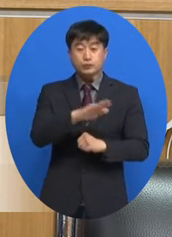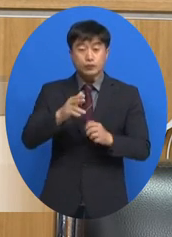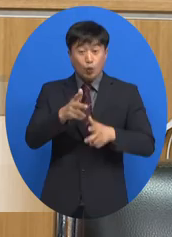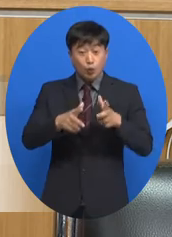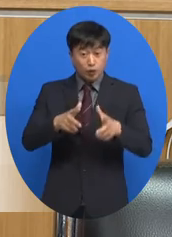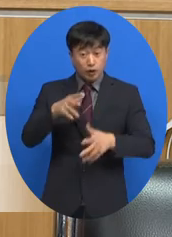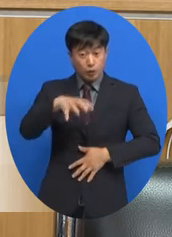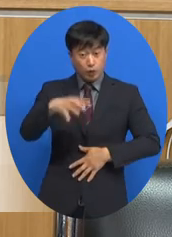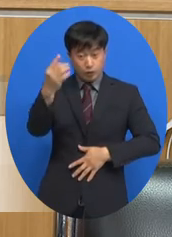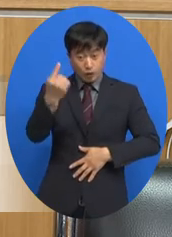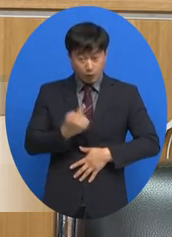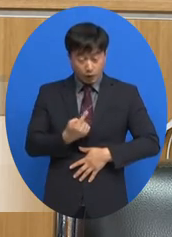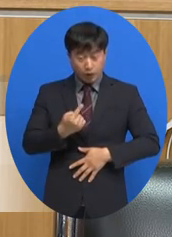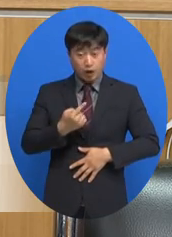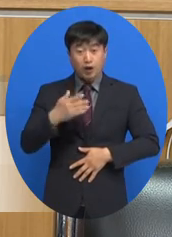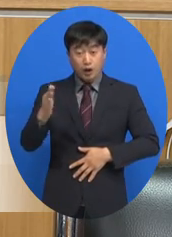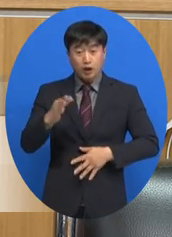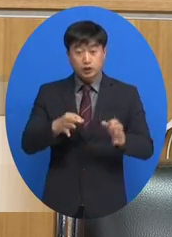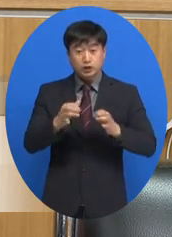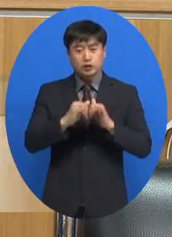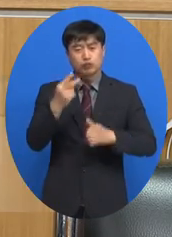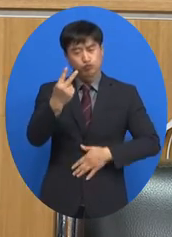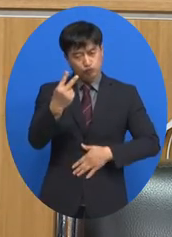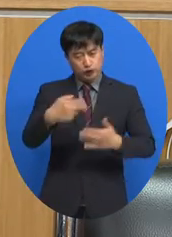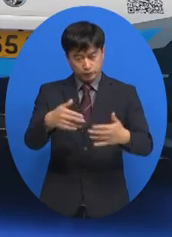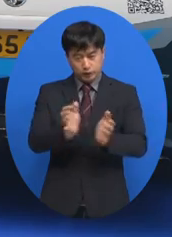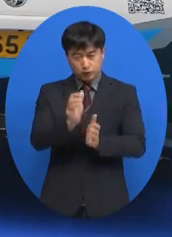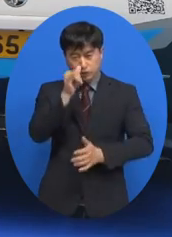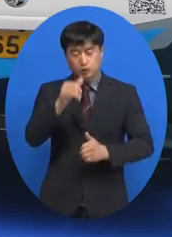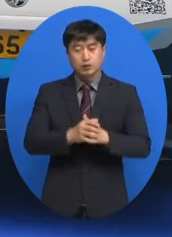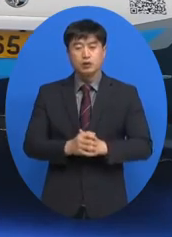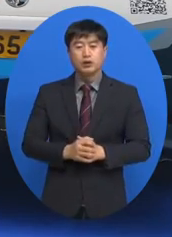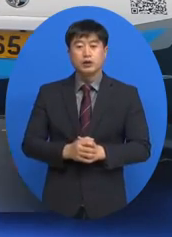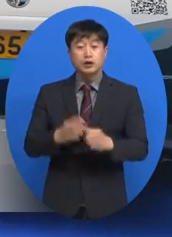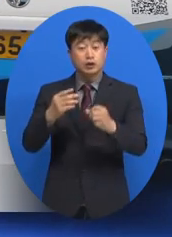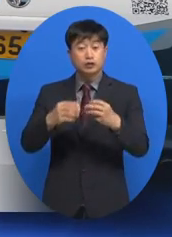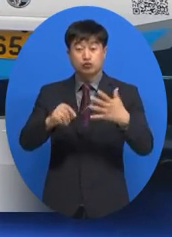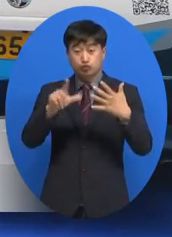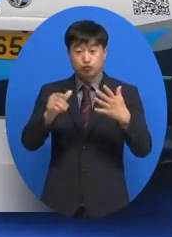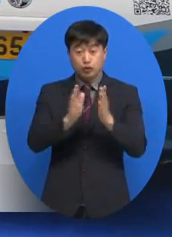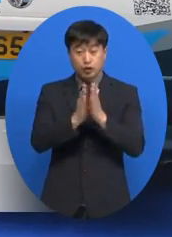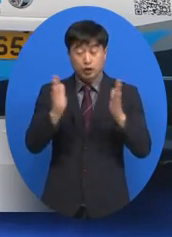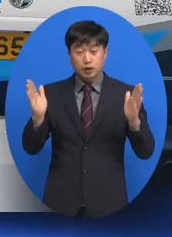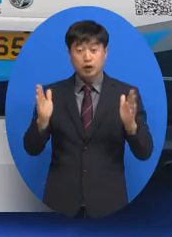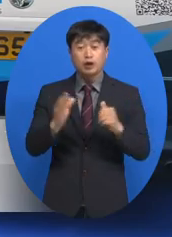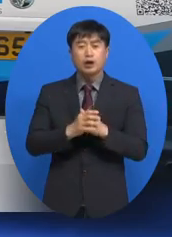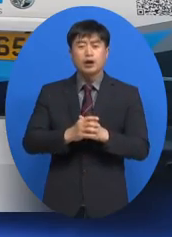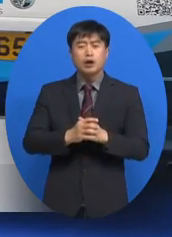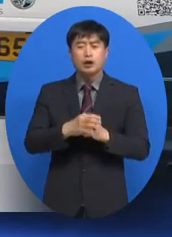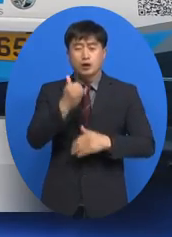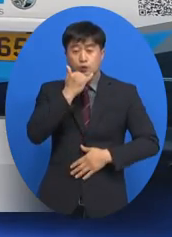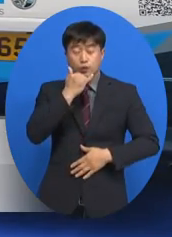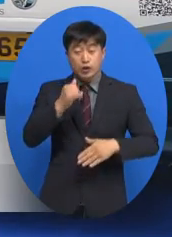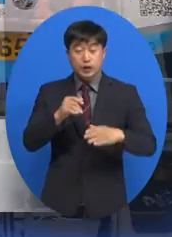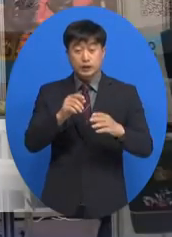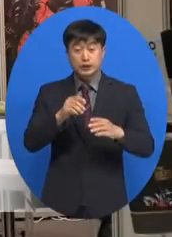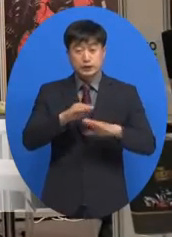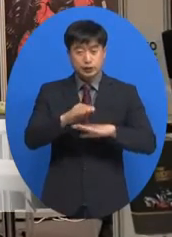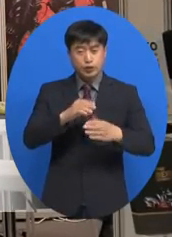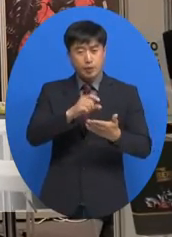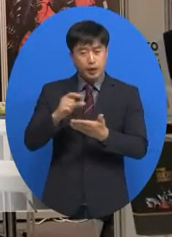공장까지도 방문하고 가셨던 바이어가 두 팀 있었구요 지난달 열린 독일 프랑크푸르트 자동차 부품